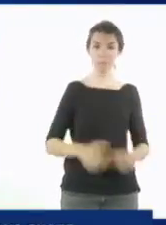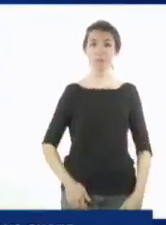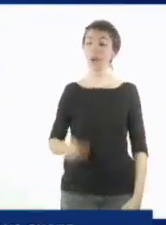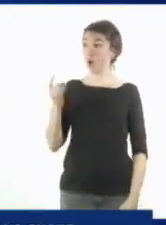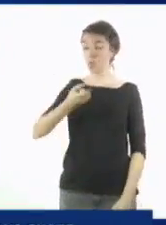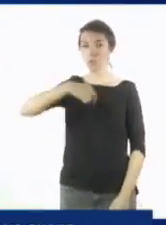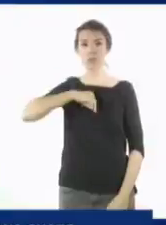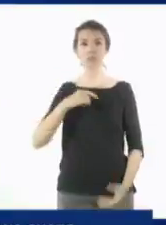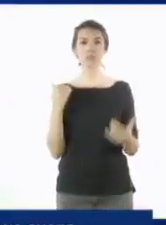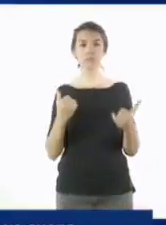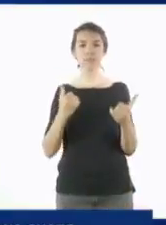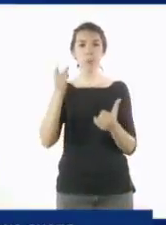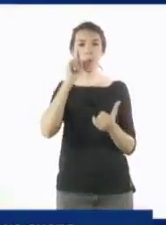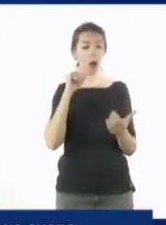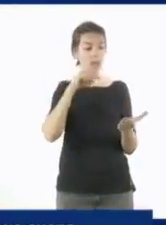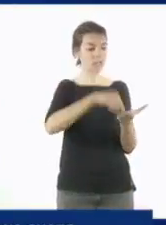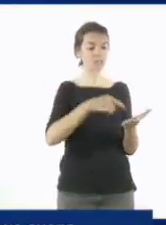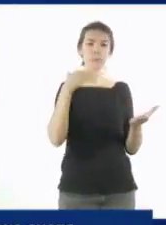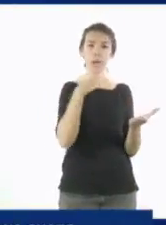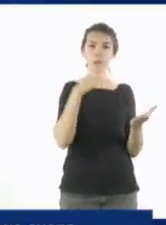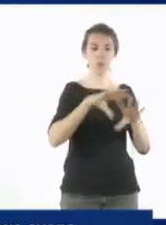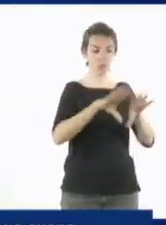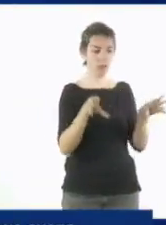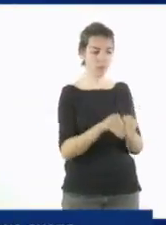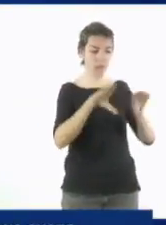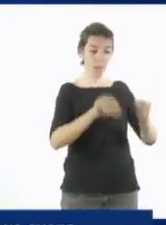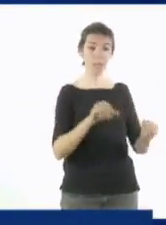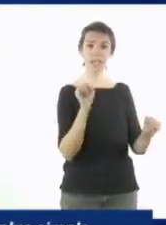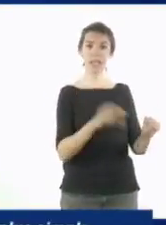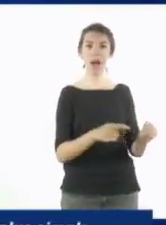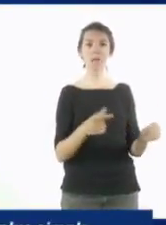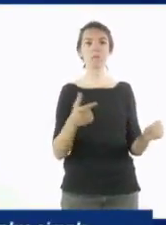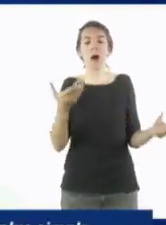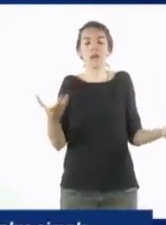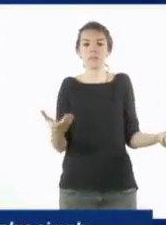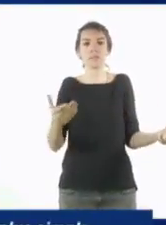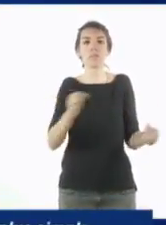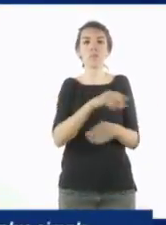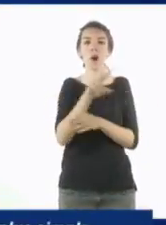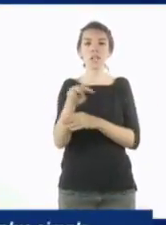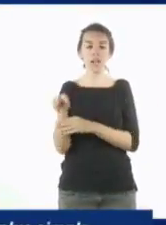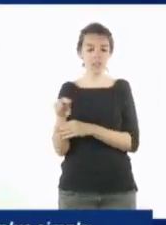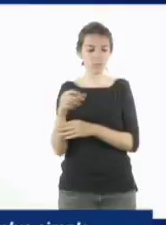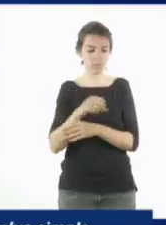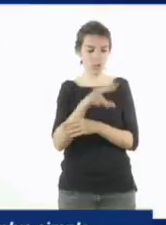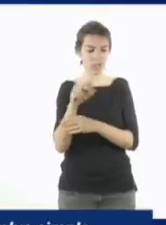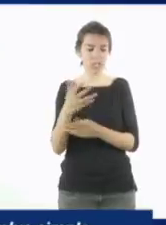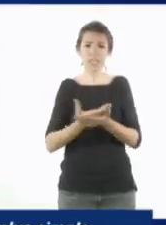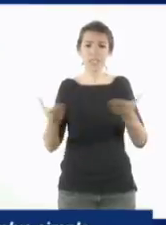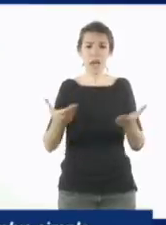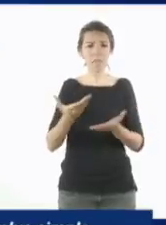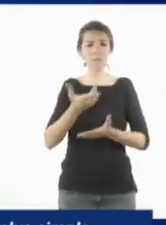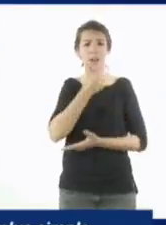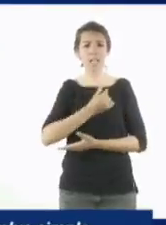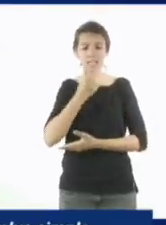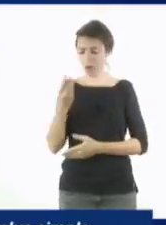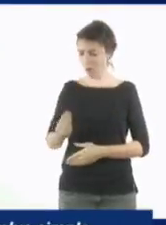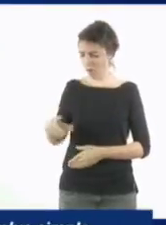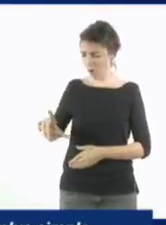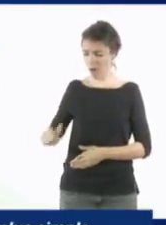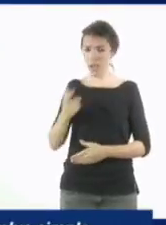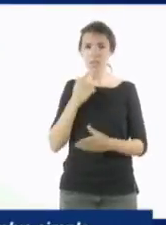Pour nous,'est formidable qu'on a de la famille qui habite exactement à Melbourne. Ça fait que le voyage est beaucoup plus simple, beaucoup plus facile avec les enfants. n'y